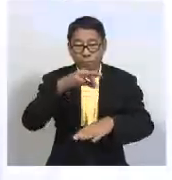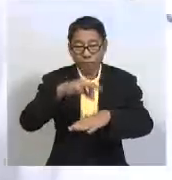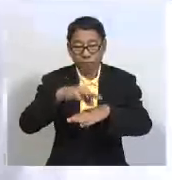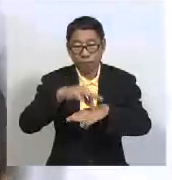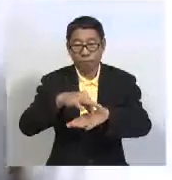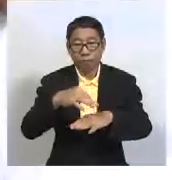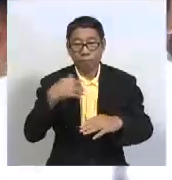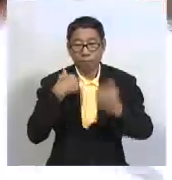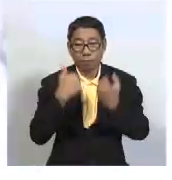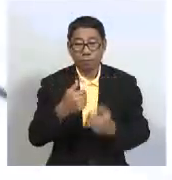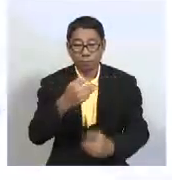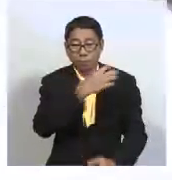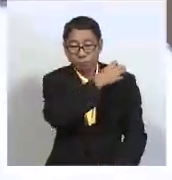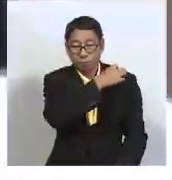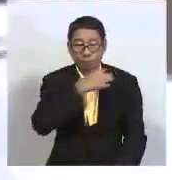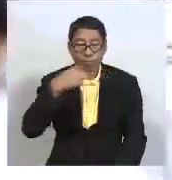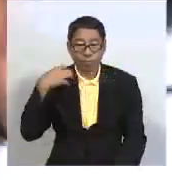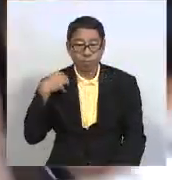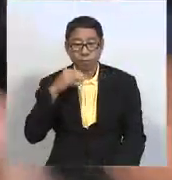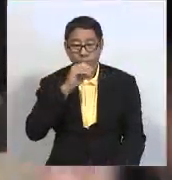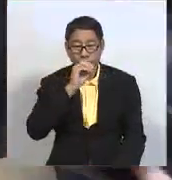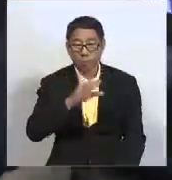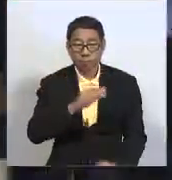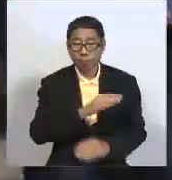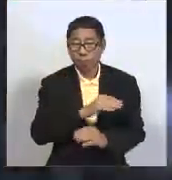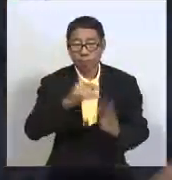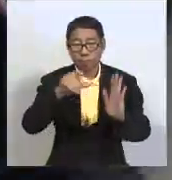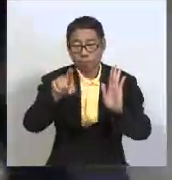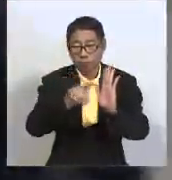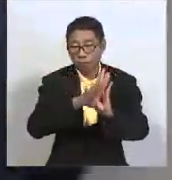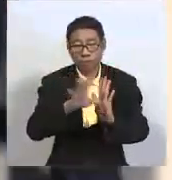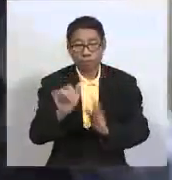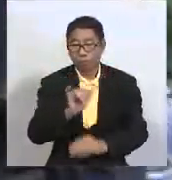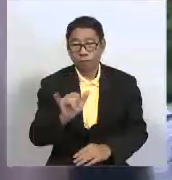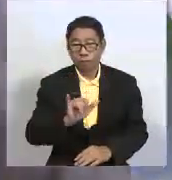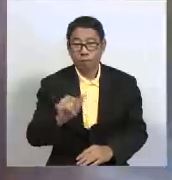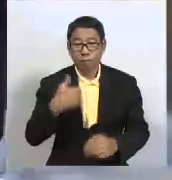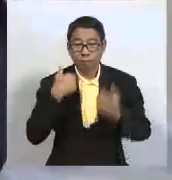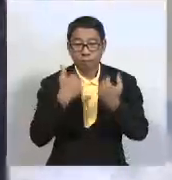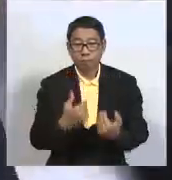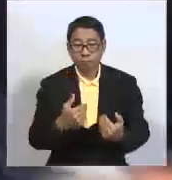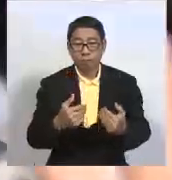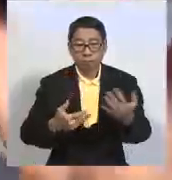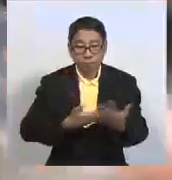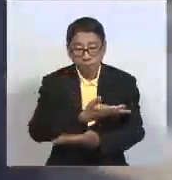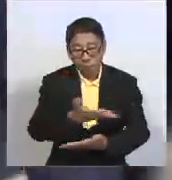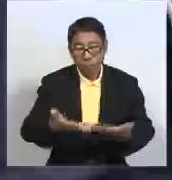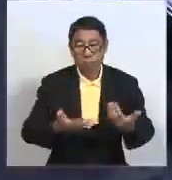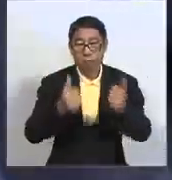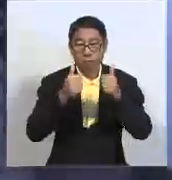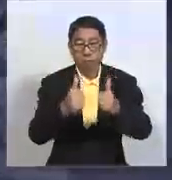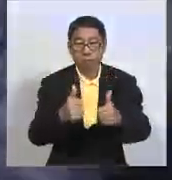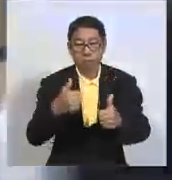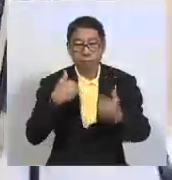ะคะซึ่งทางอุปทูตก็ยืนยันว่ายังไม่ใช่ขั้นตอนสุดท้ายจึงเห็นว่ายังสามารถที่จะเจรจาพูดคุ